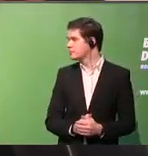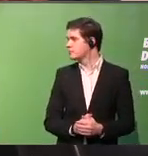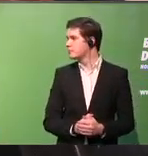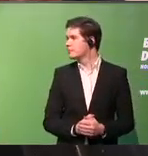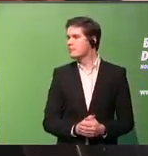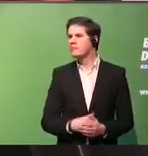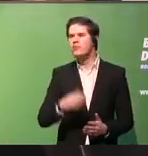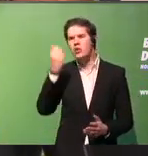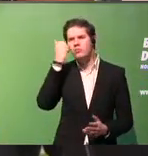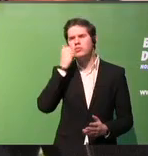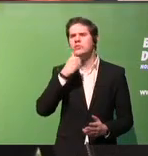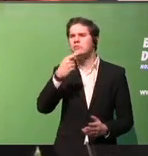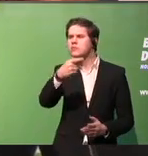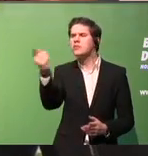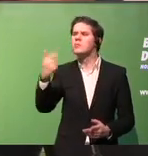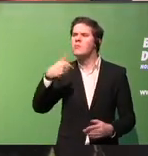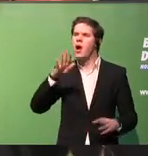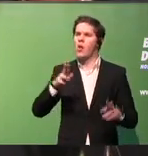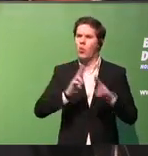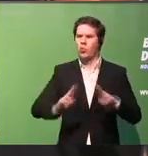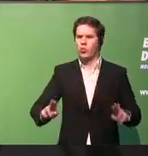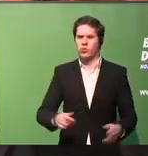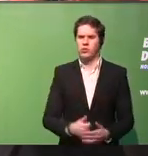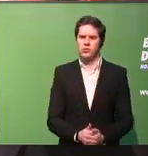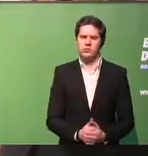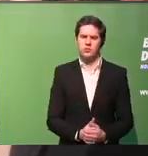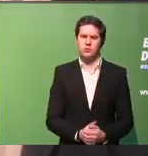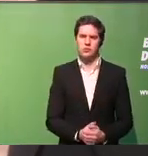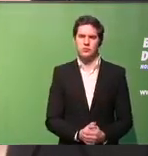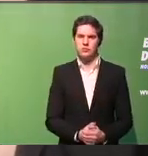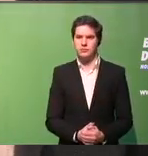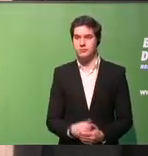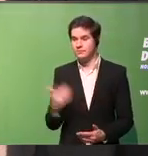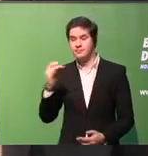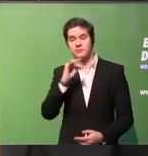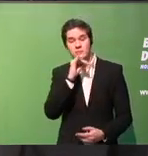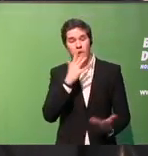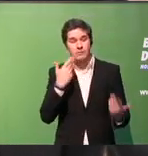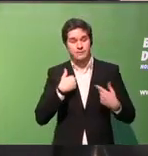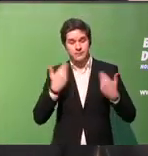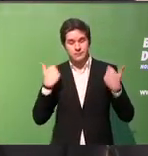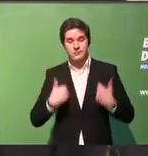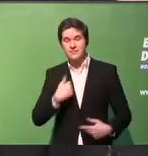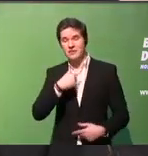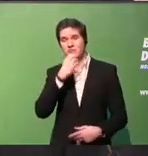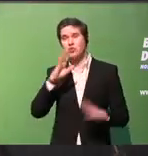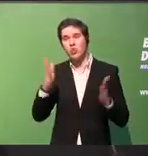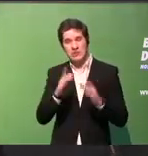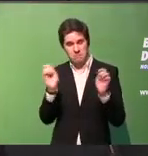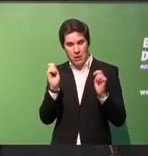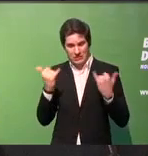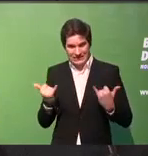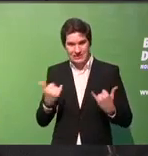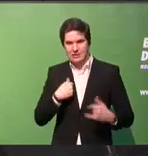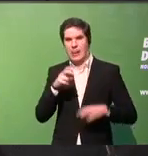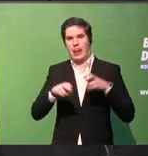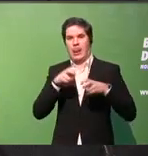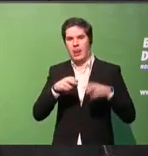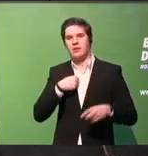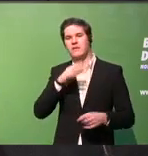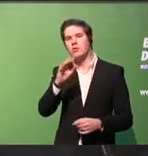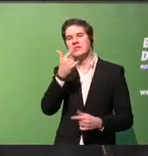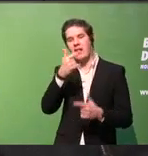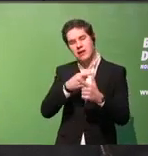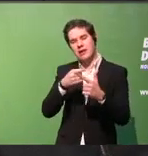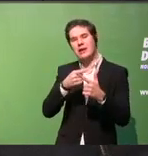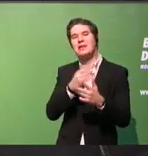Und ja, ihr Lieben, ich würde gern noch diese kurze Pause nutzen, um auf zwei ganz, ganz wichtige Termine Anfang nächsten Jahres